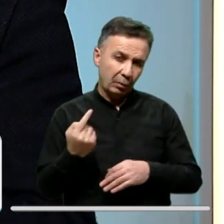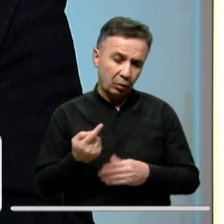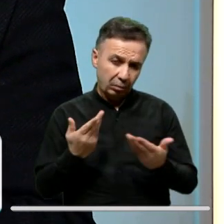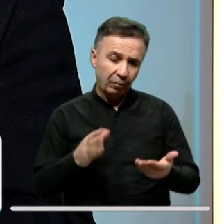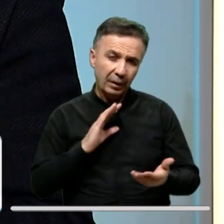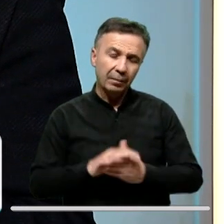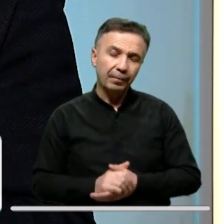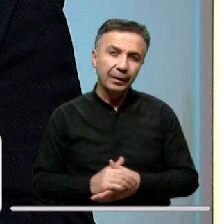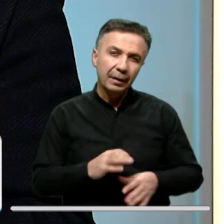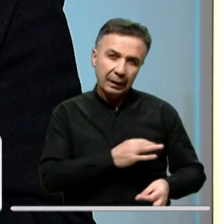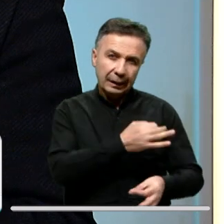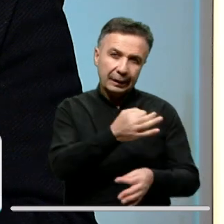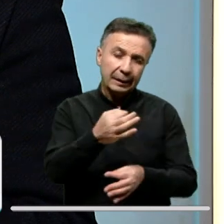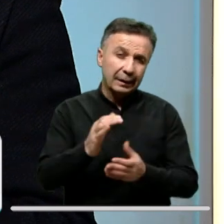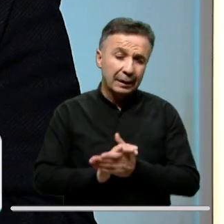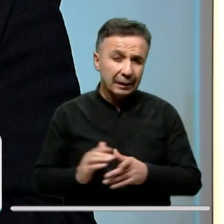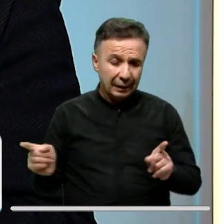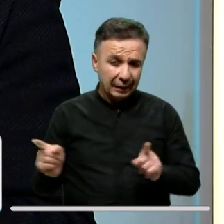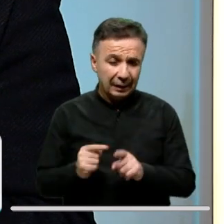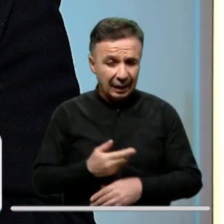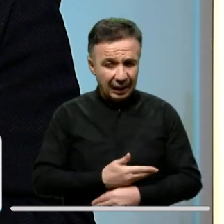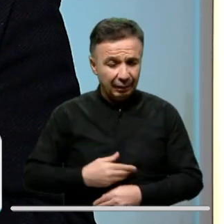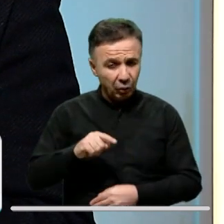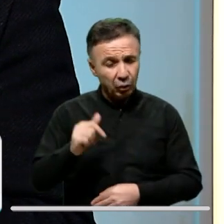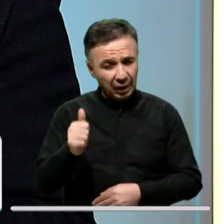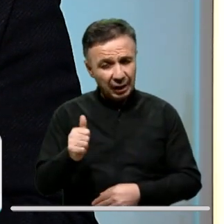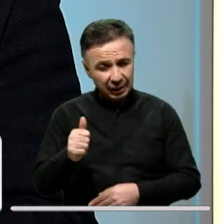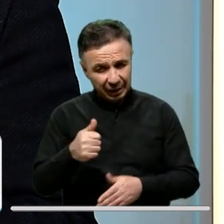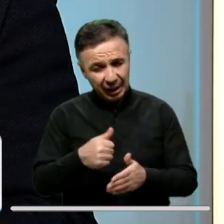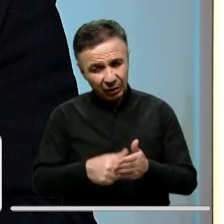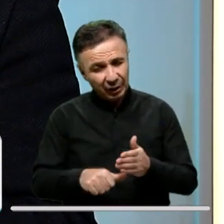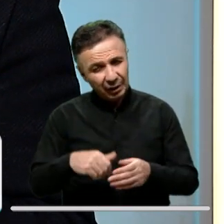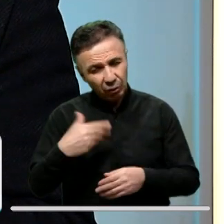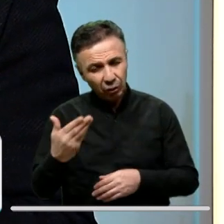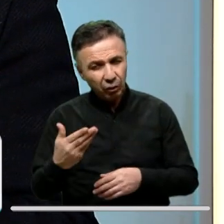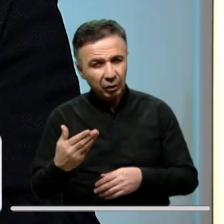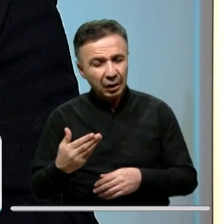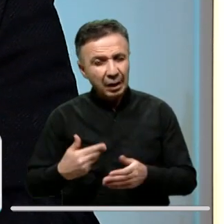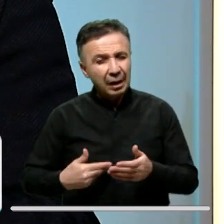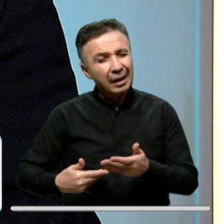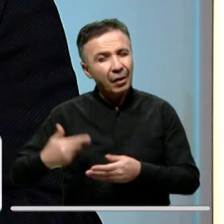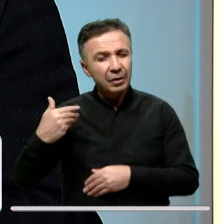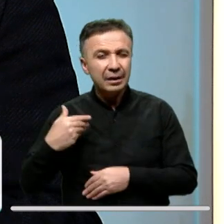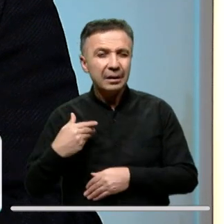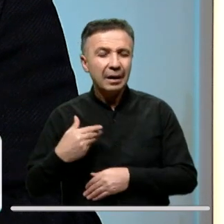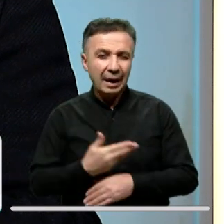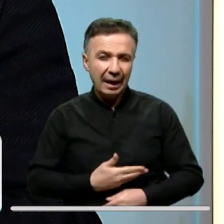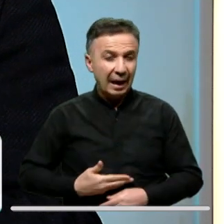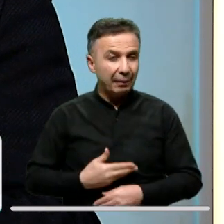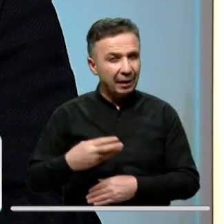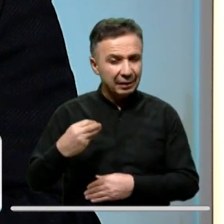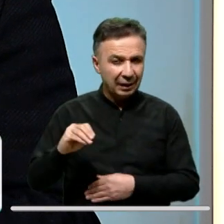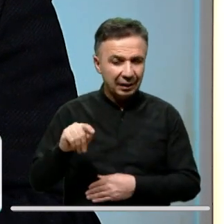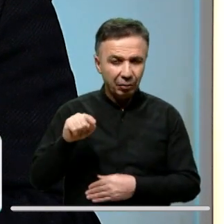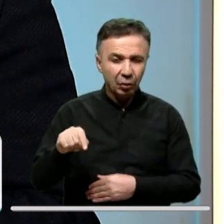insanlar artık ekmek şu tarihten sonra şöyle oldu deyince, peki daha önceki sattıklarını da efendim